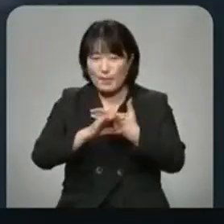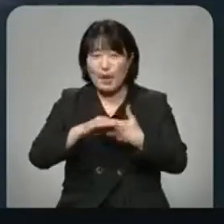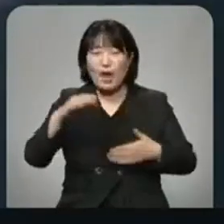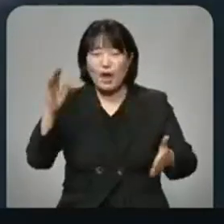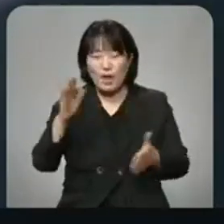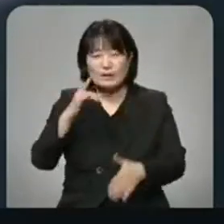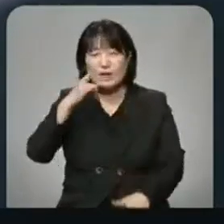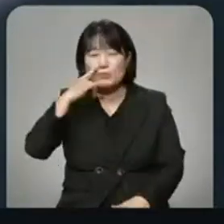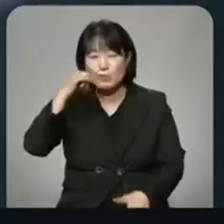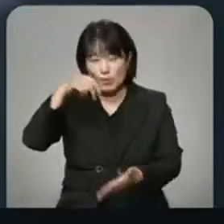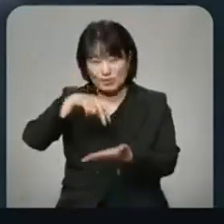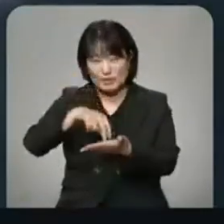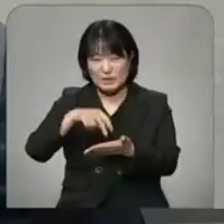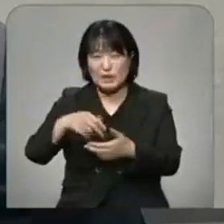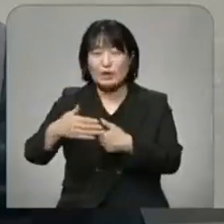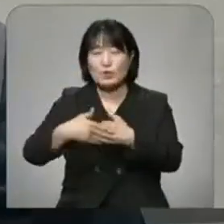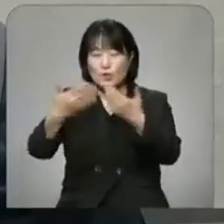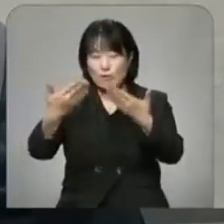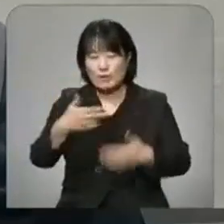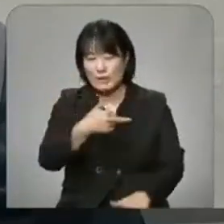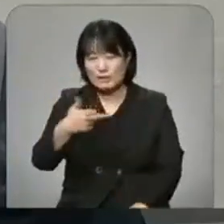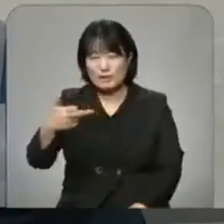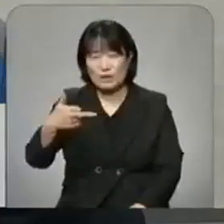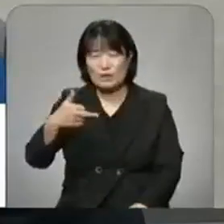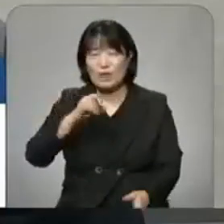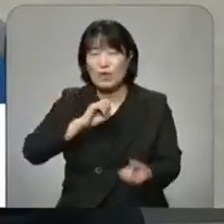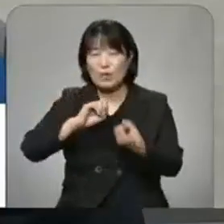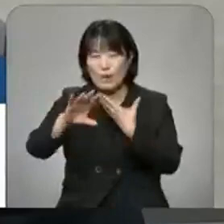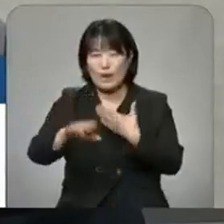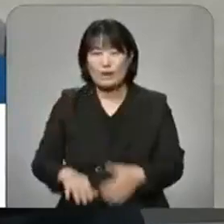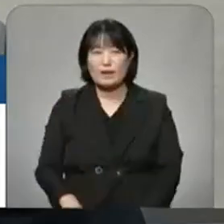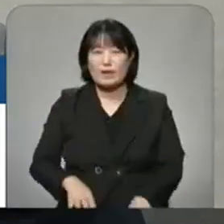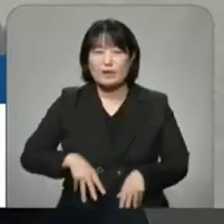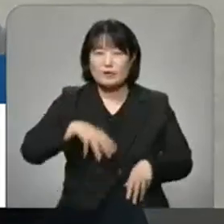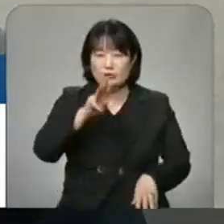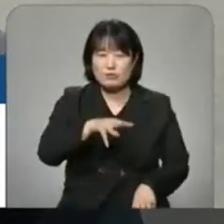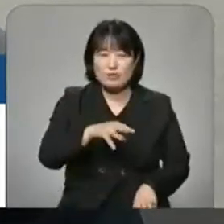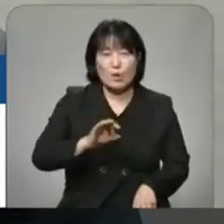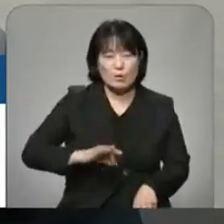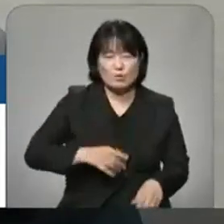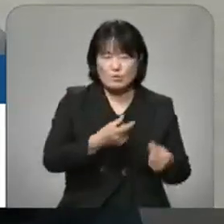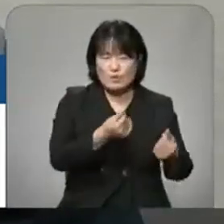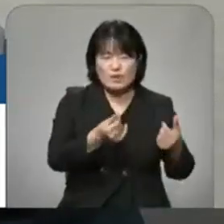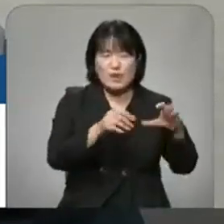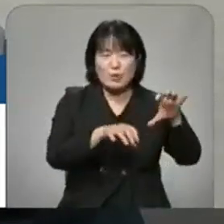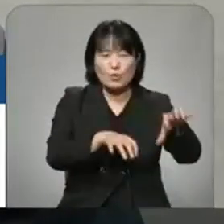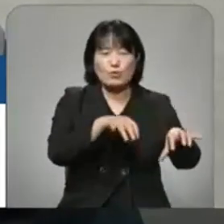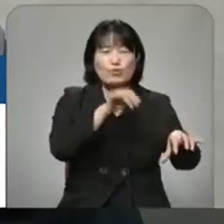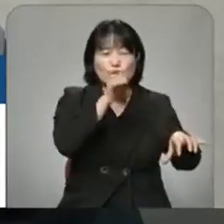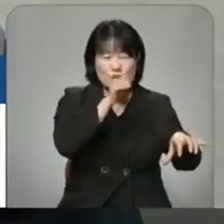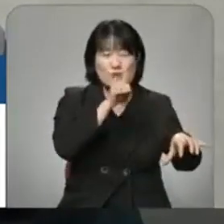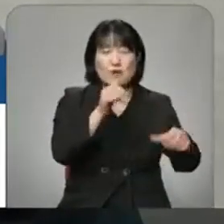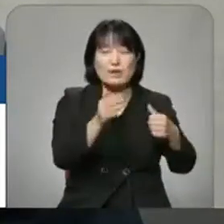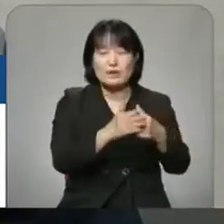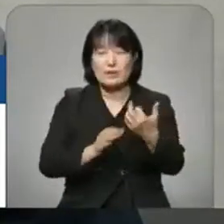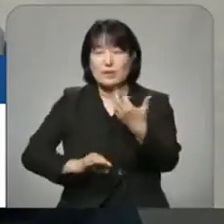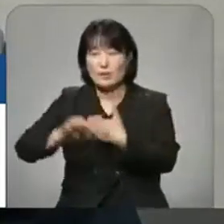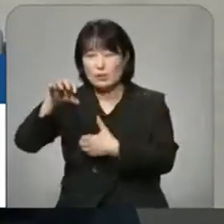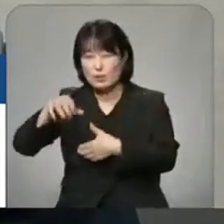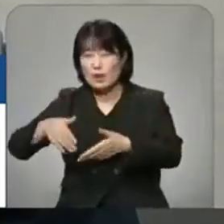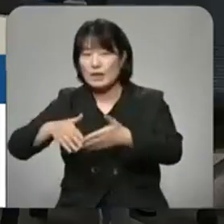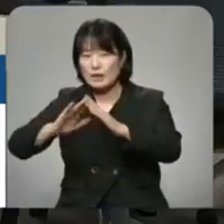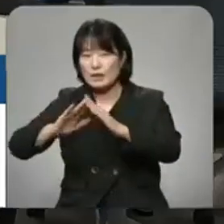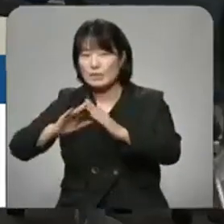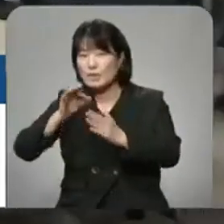주장합니다. 춘천하고 원주는 두 개가 있으니 유사 기간이 있으니까 영동에 만들어졌으면